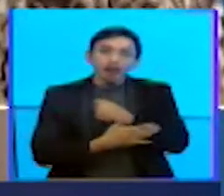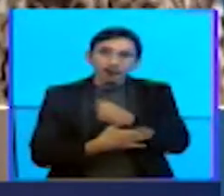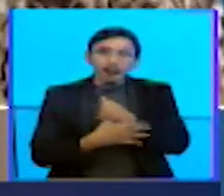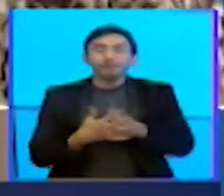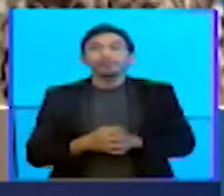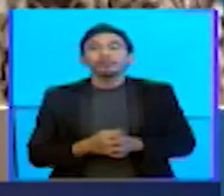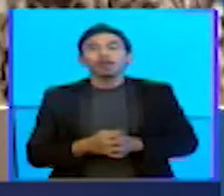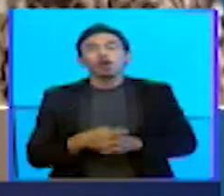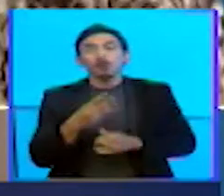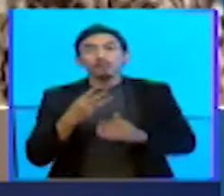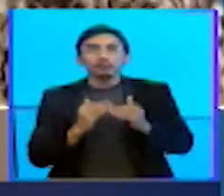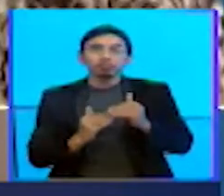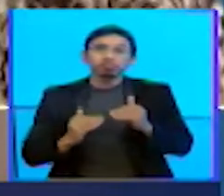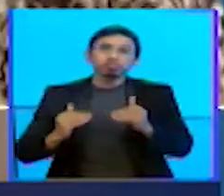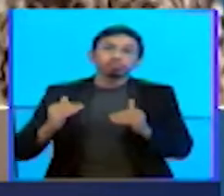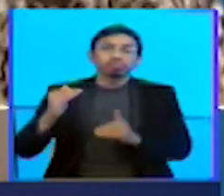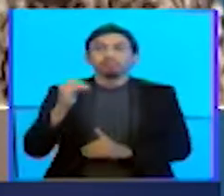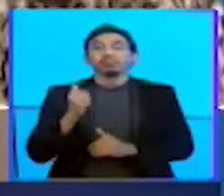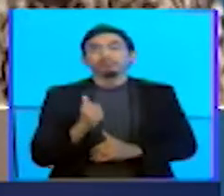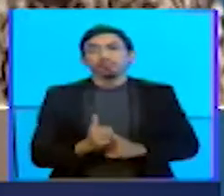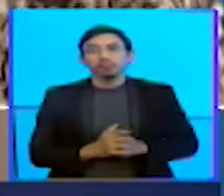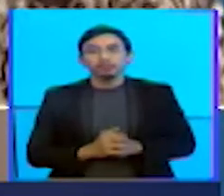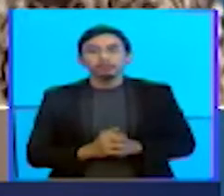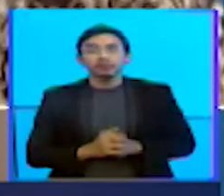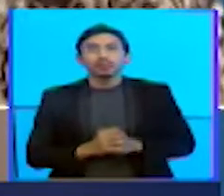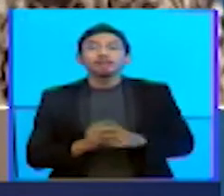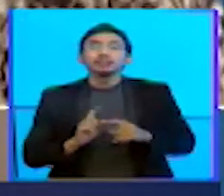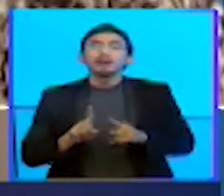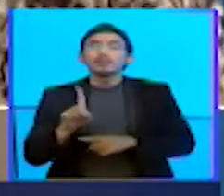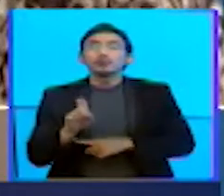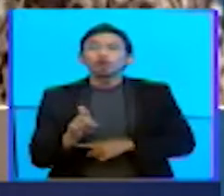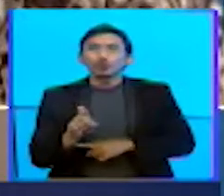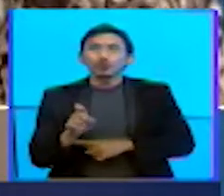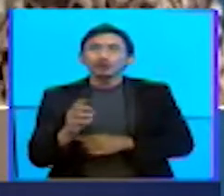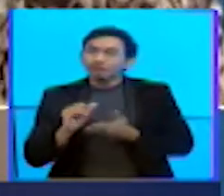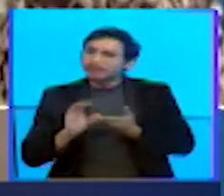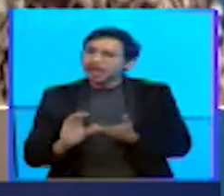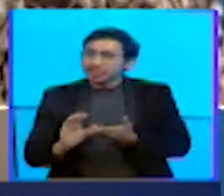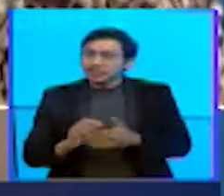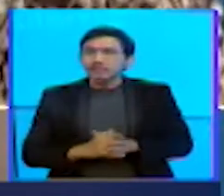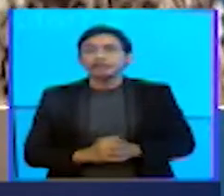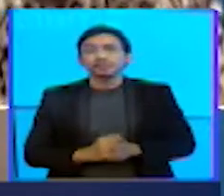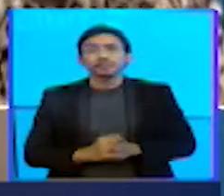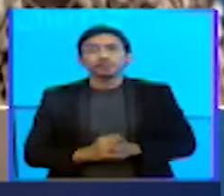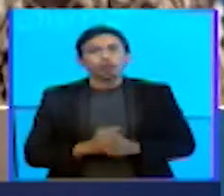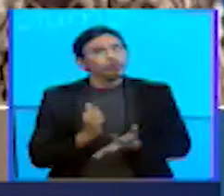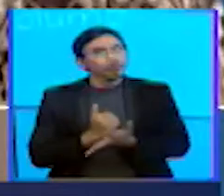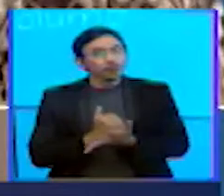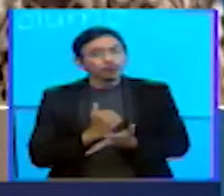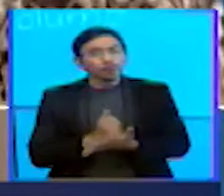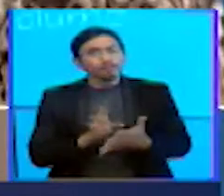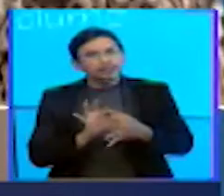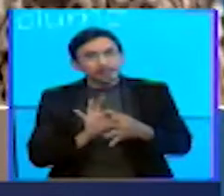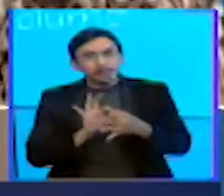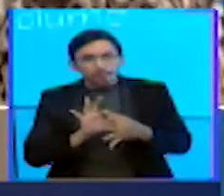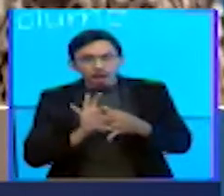tapi kita juga perlu investasi yang pada saat yang bersamaan menciptakan lapangan kerja yang besar. Karena